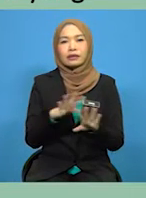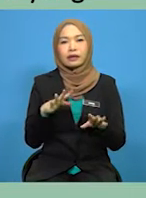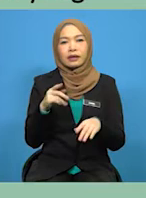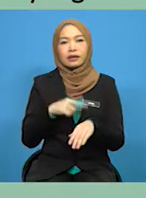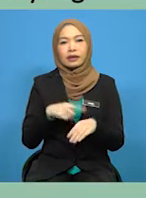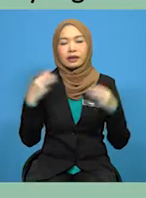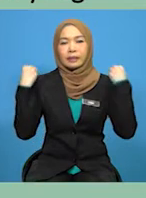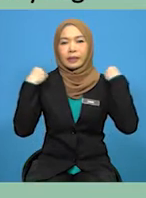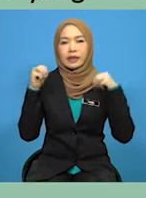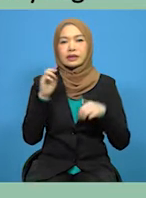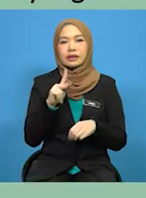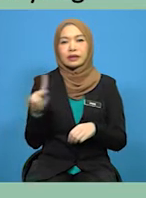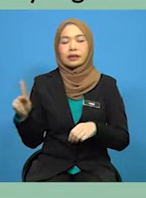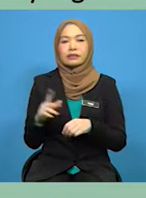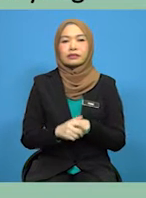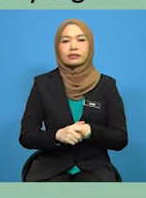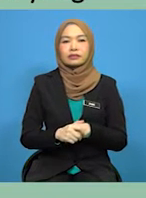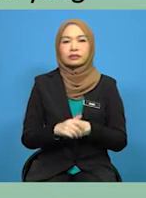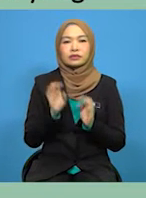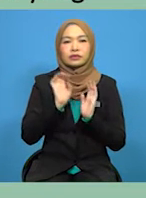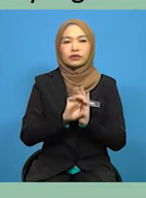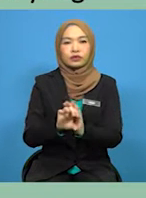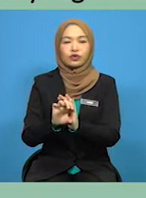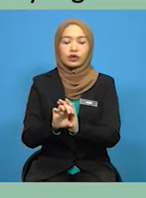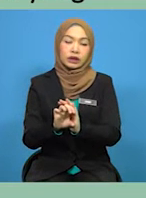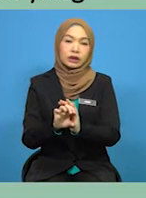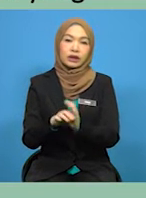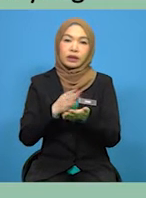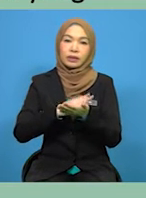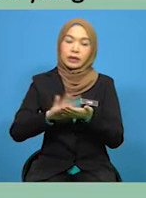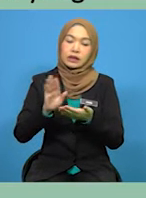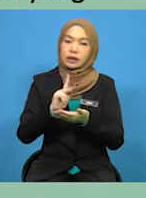dipasarkan, seperti aktiviti gotong royong,